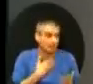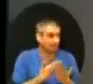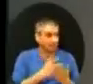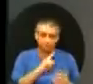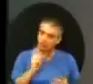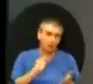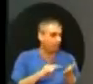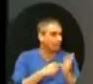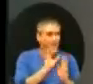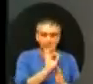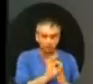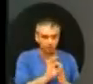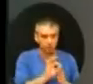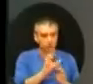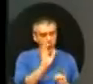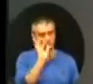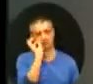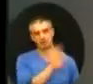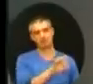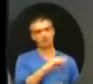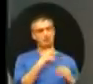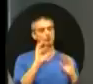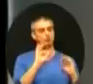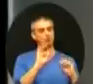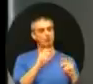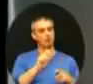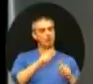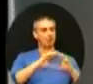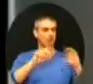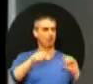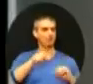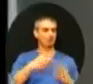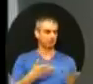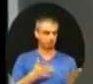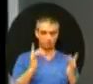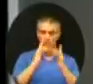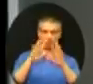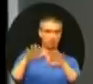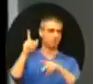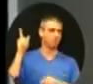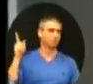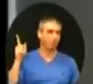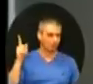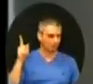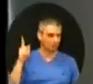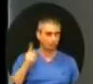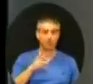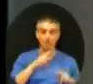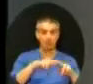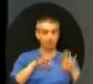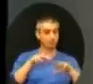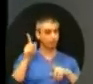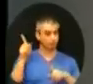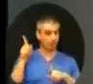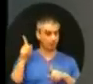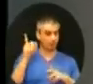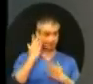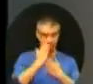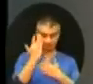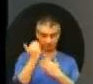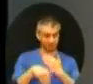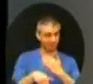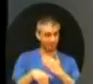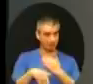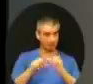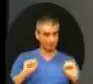שכל המטרה שלה זה לפגוע במעמד של הרשות המחוקקת מול הרשות המבצעת, אחרי שהממשלה הזאת סיימה